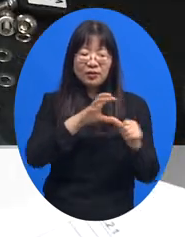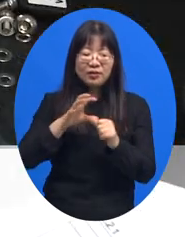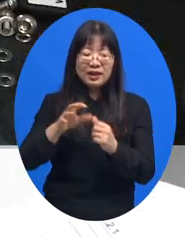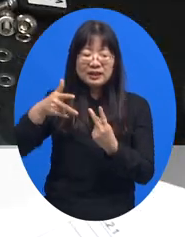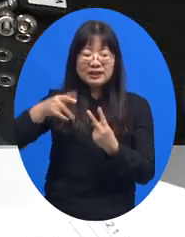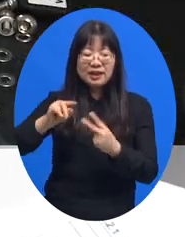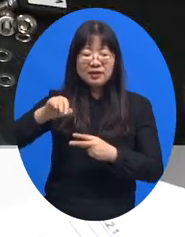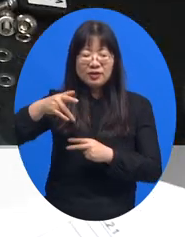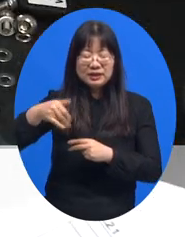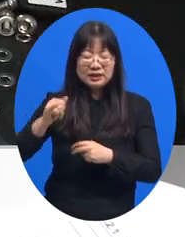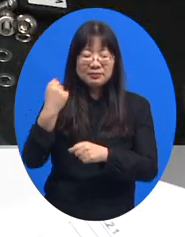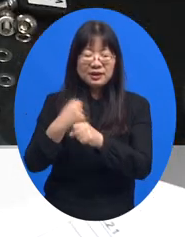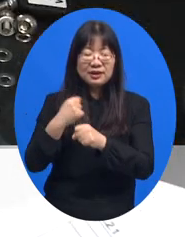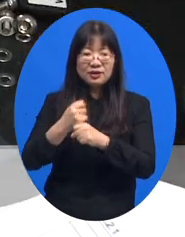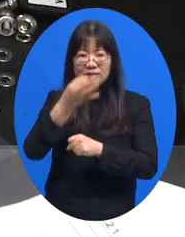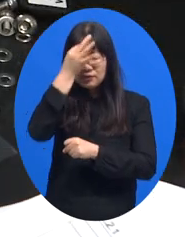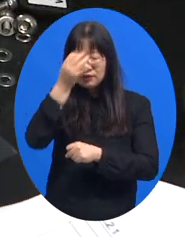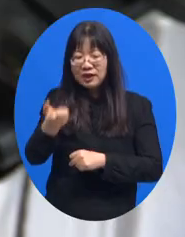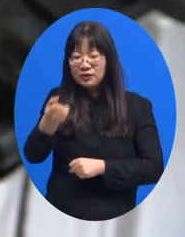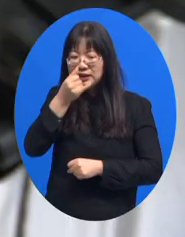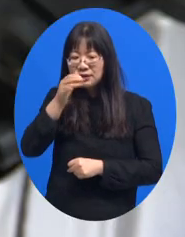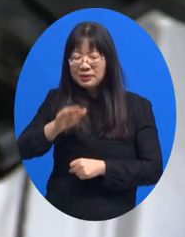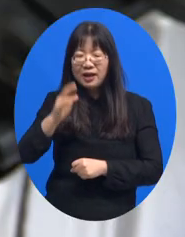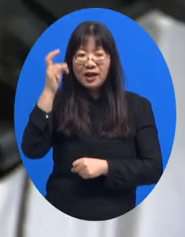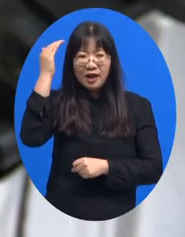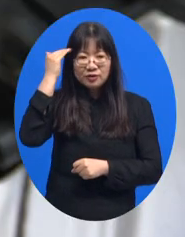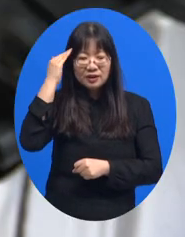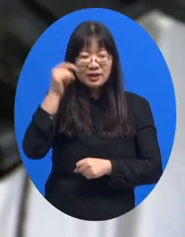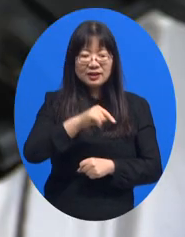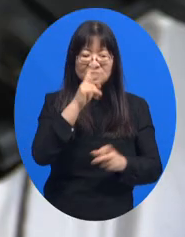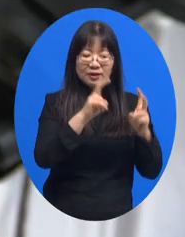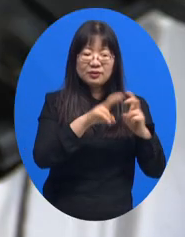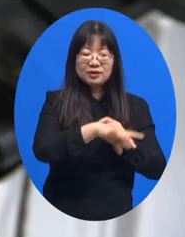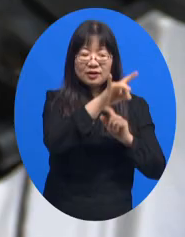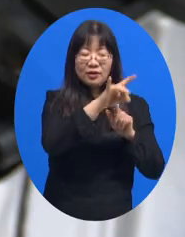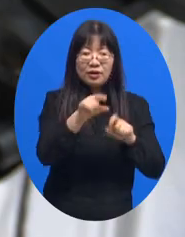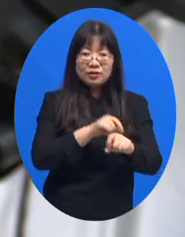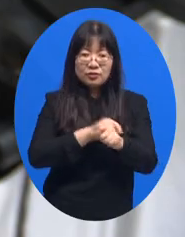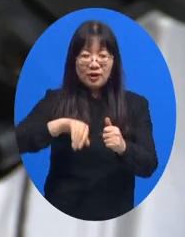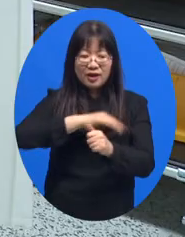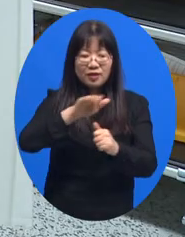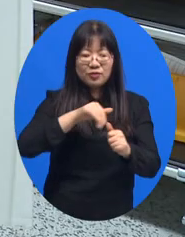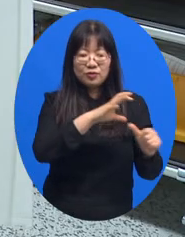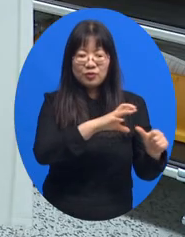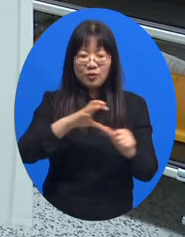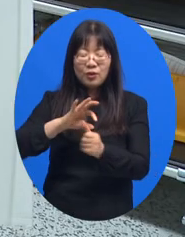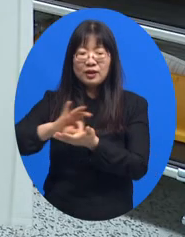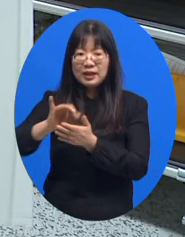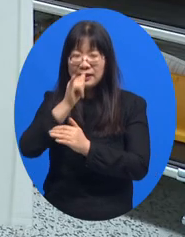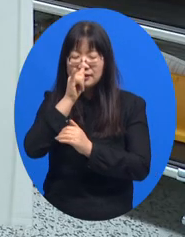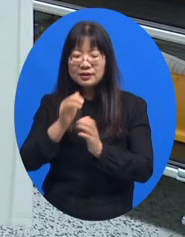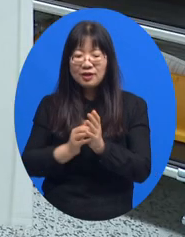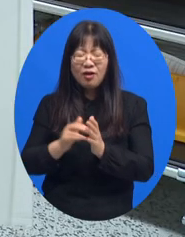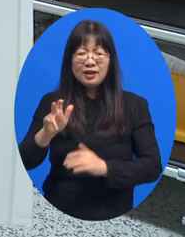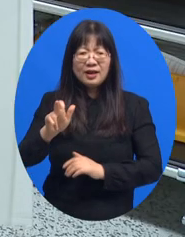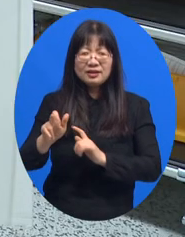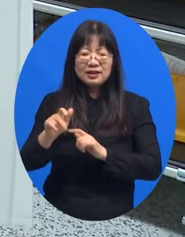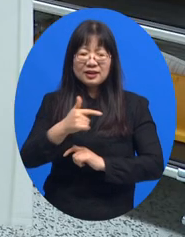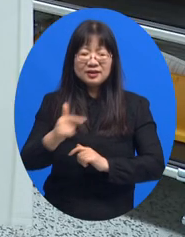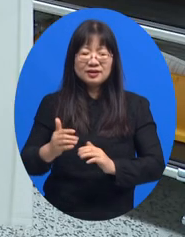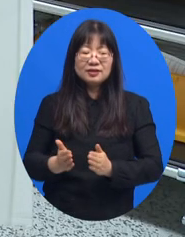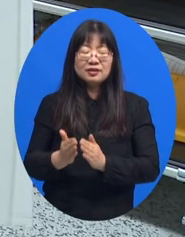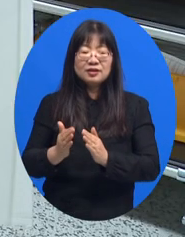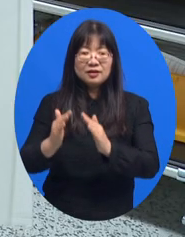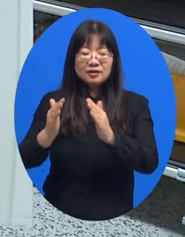전지 양산 기술을 갖고 있는데 국내에선 이 기업이 처음입니다. 특수환경에 적용돼 군대 탱크라든지